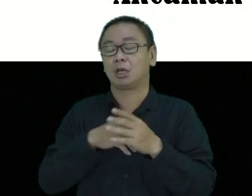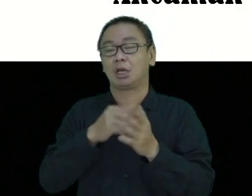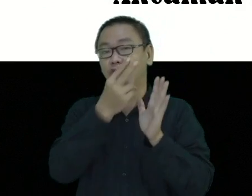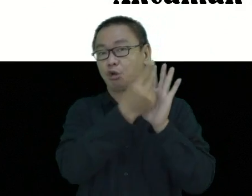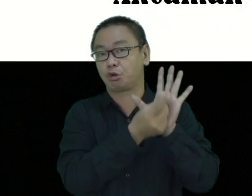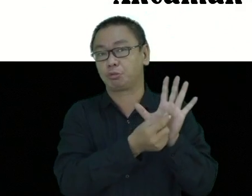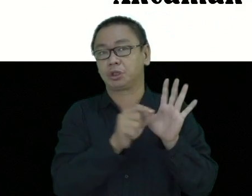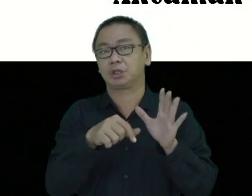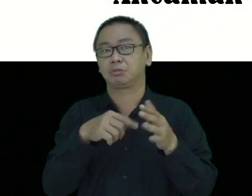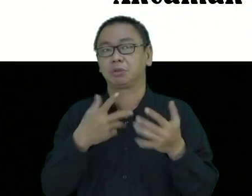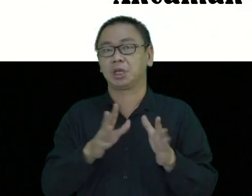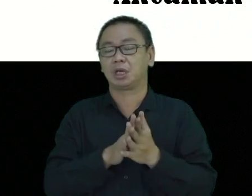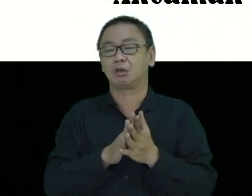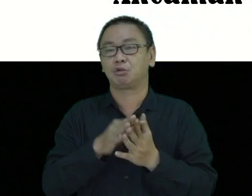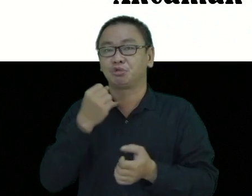aja.